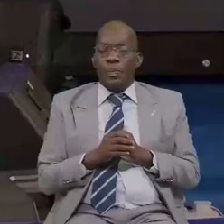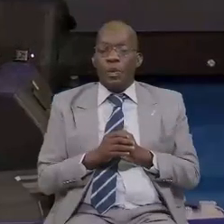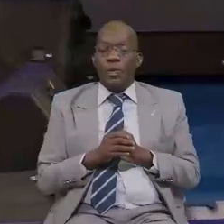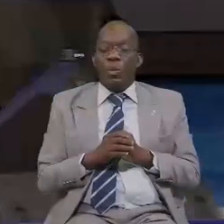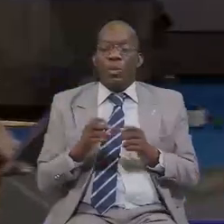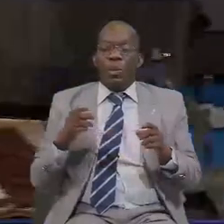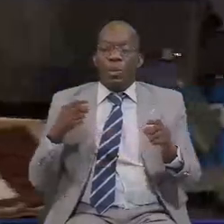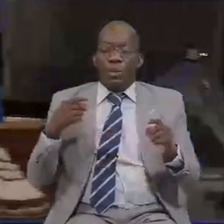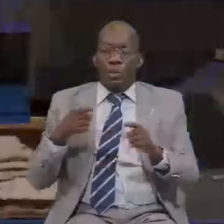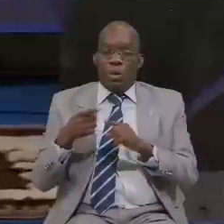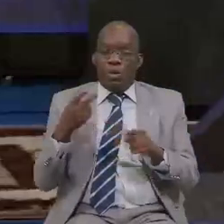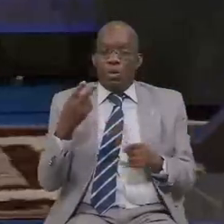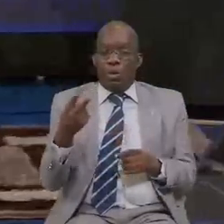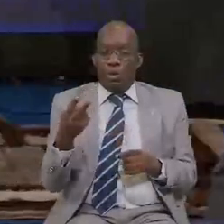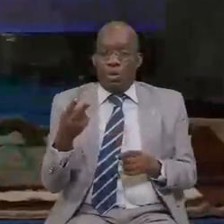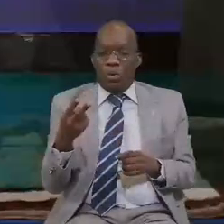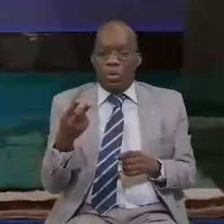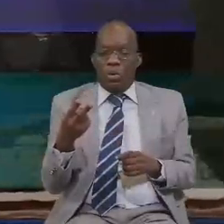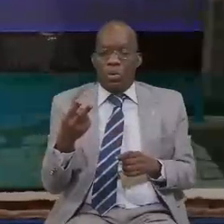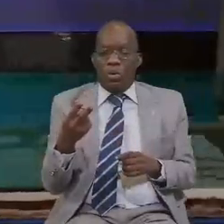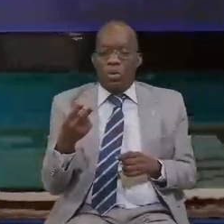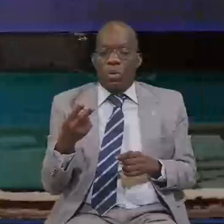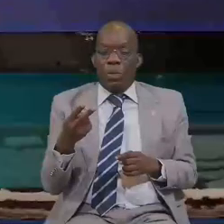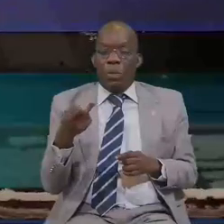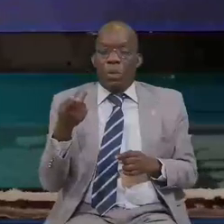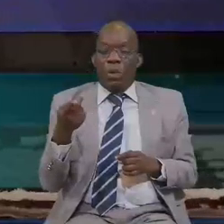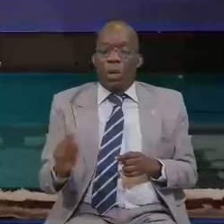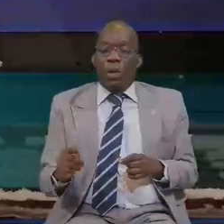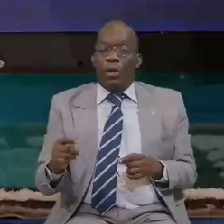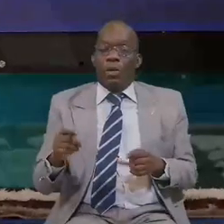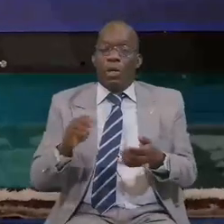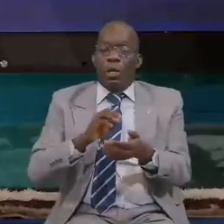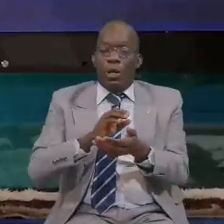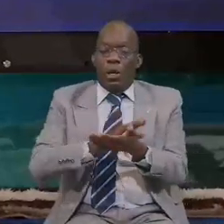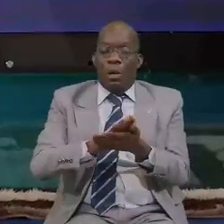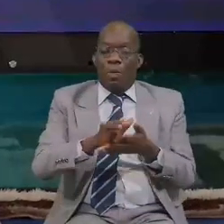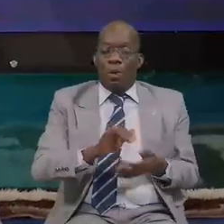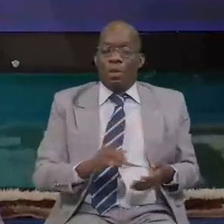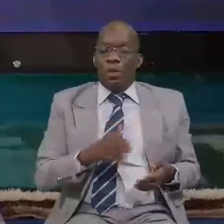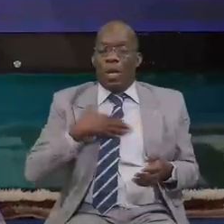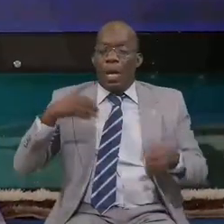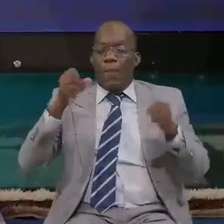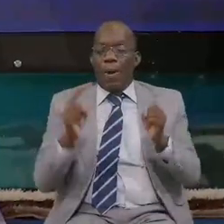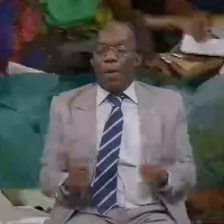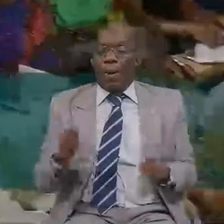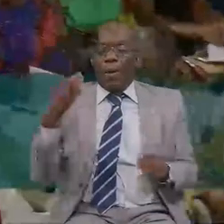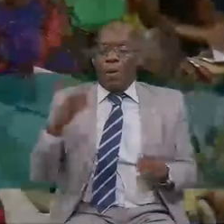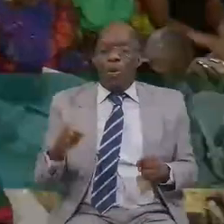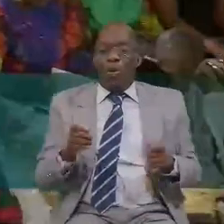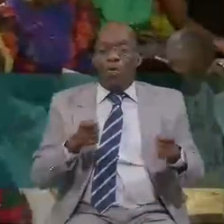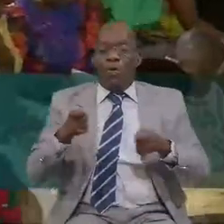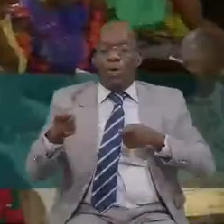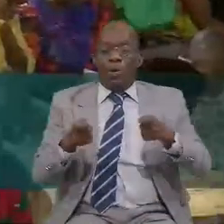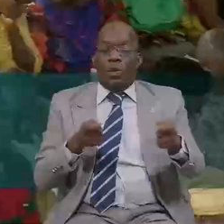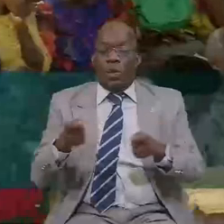Le deuxième élément suivant, deuxième élément, la purge et la puissance des